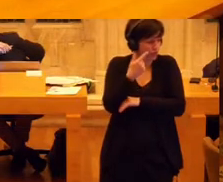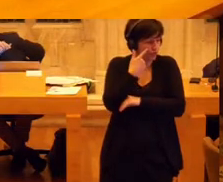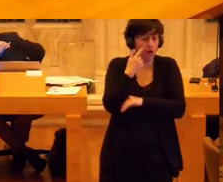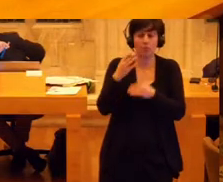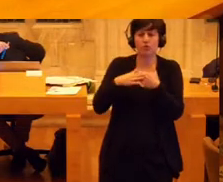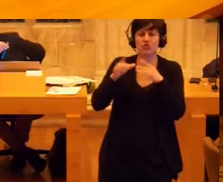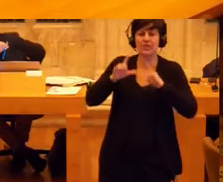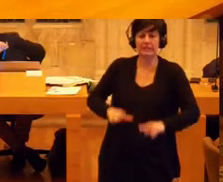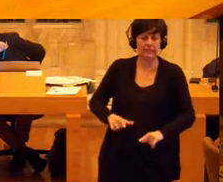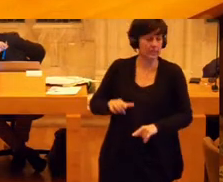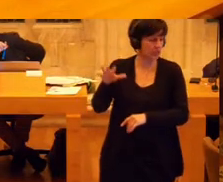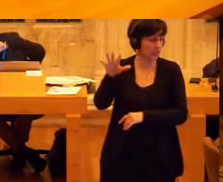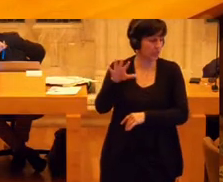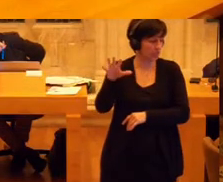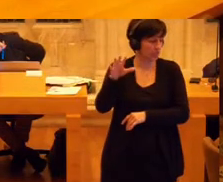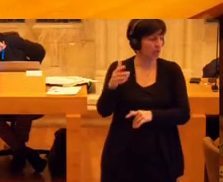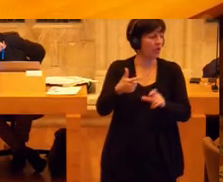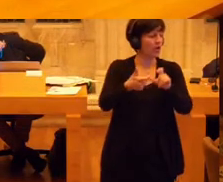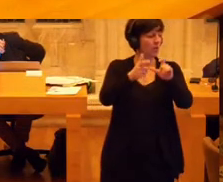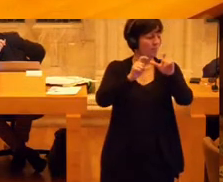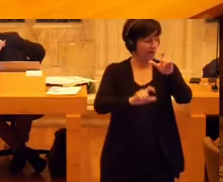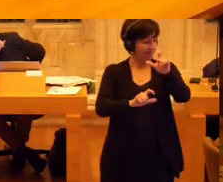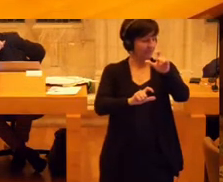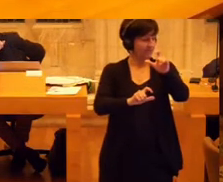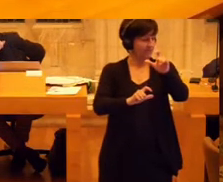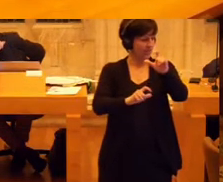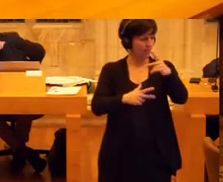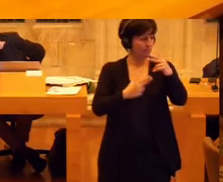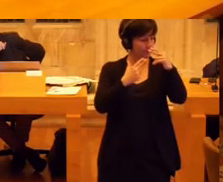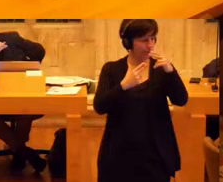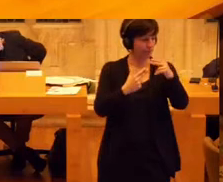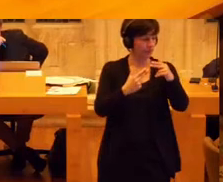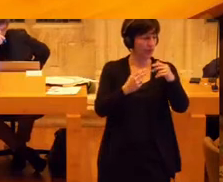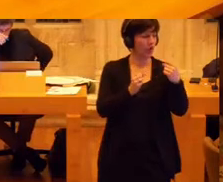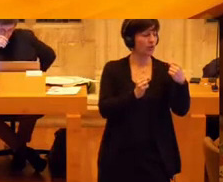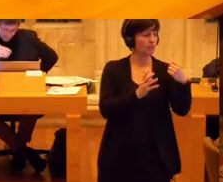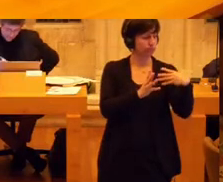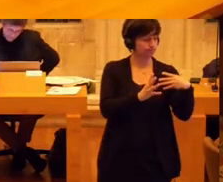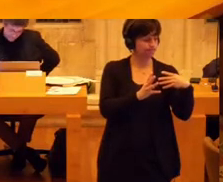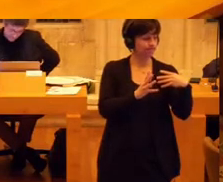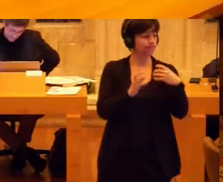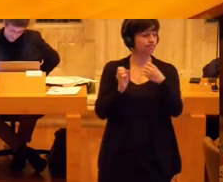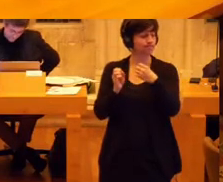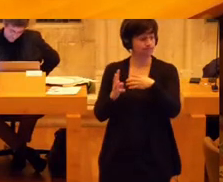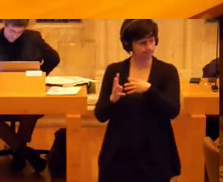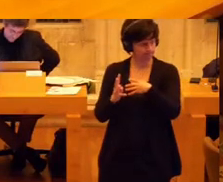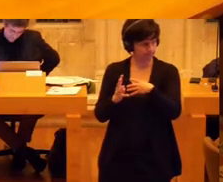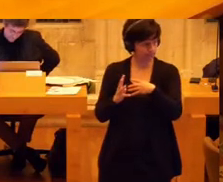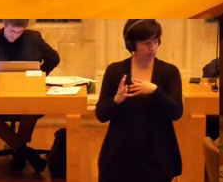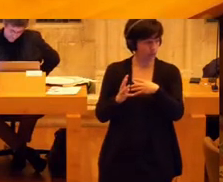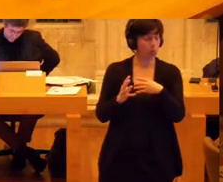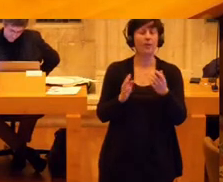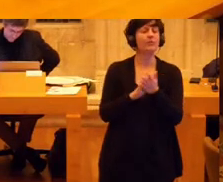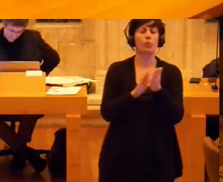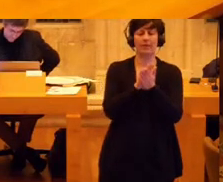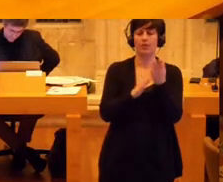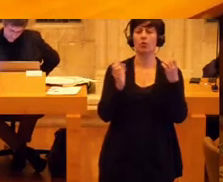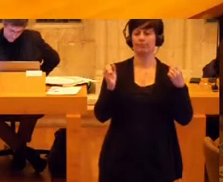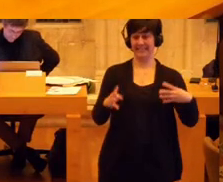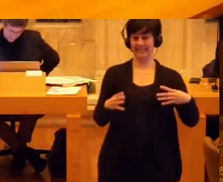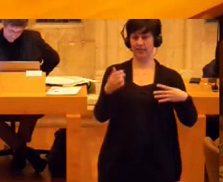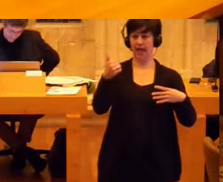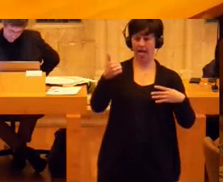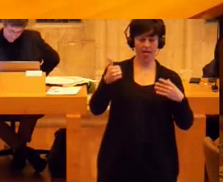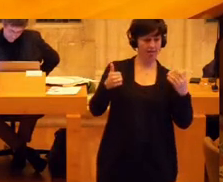du lycée. Ensuite on poursuit avec les deux monodirectionnels. Voilà, on voit ici le principe d'aménagement avec le